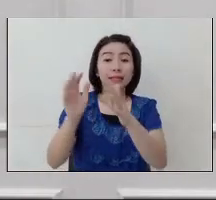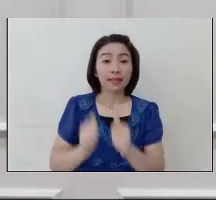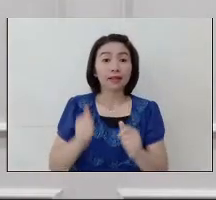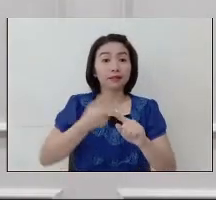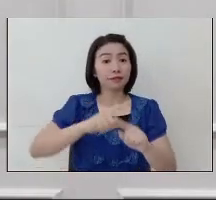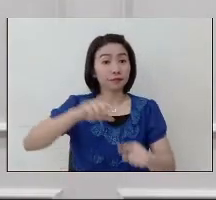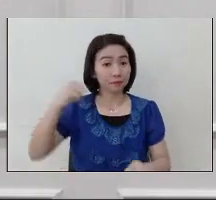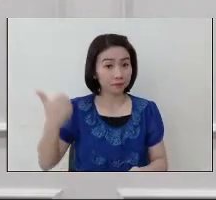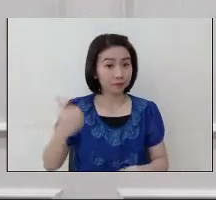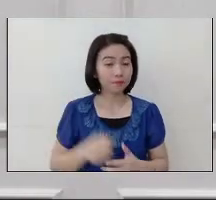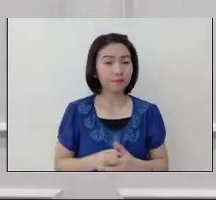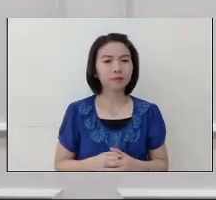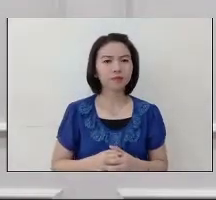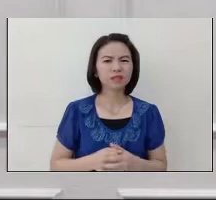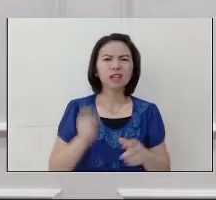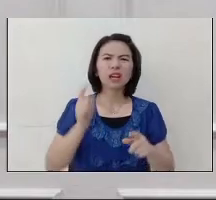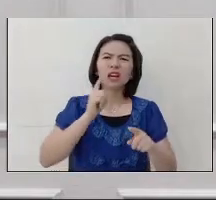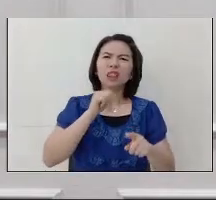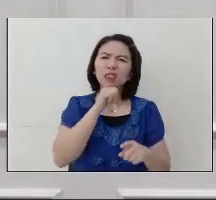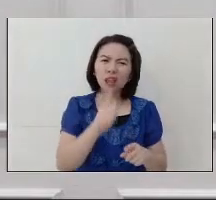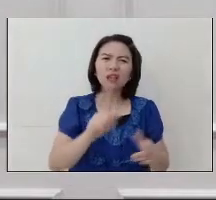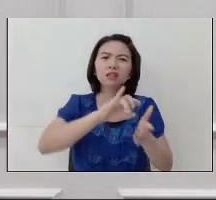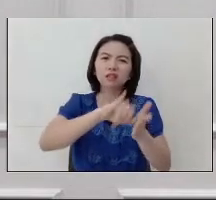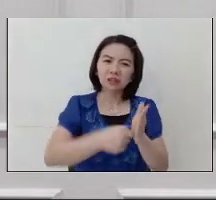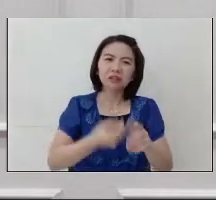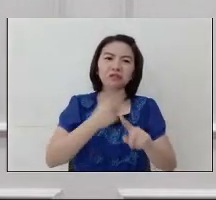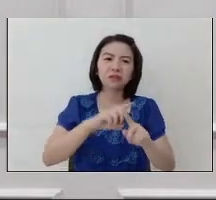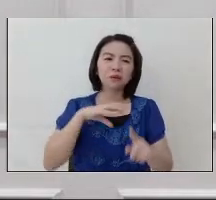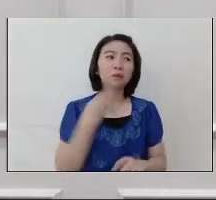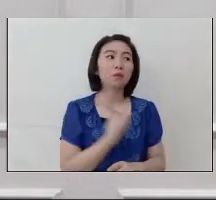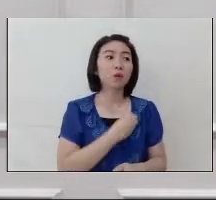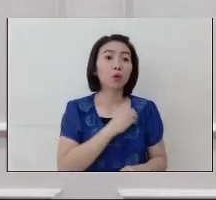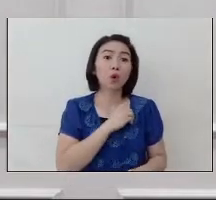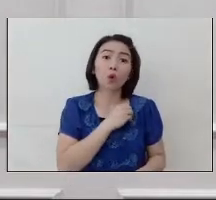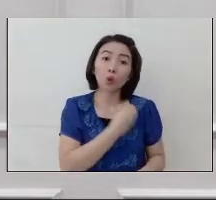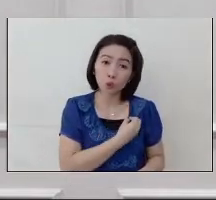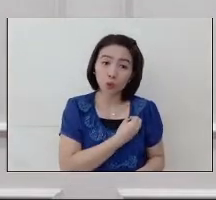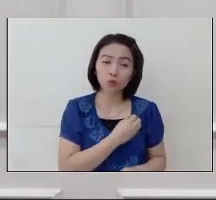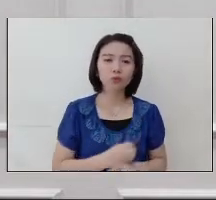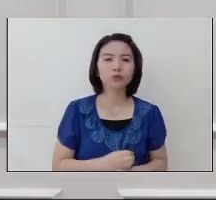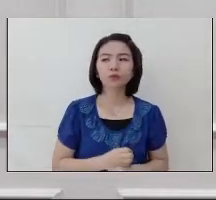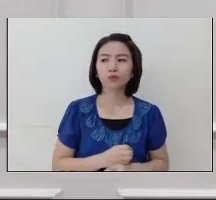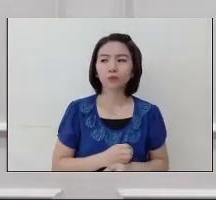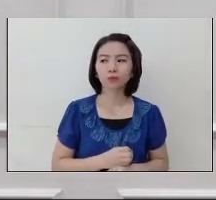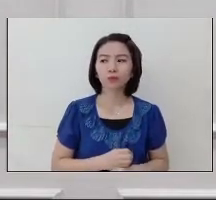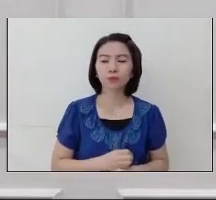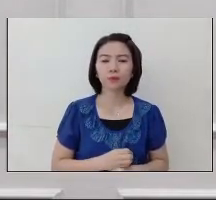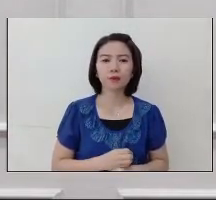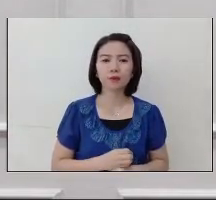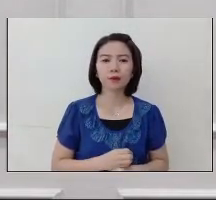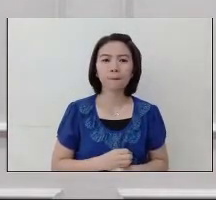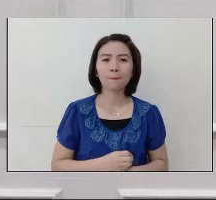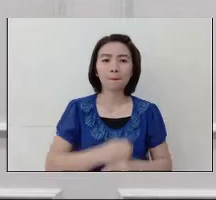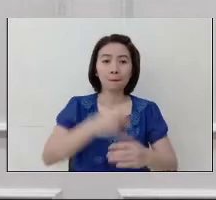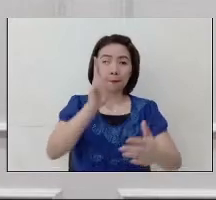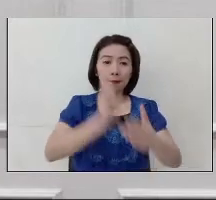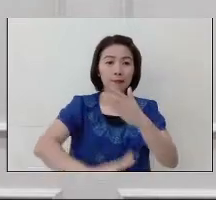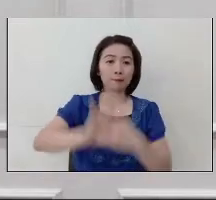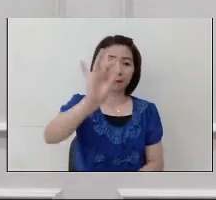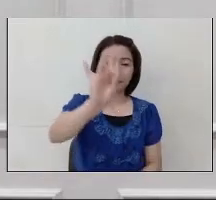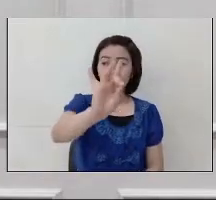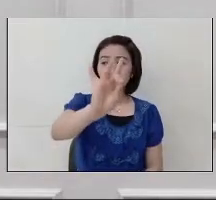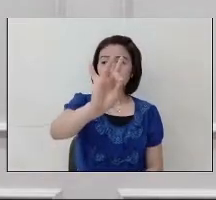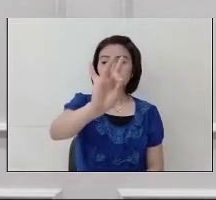Hindi po yan ang galing sa atin, mga kapatid. Now, eto ang sabi ni Paul. Tingnan yung sabi ni Paul. Okay? Whatsoever.